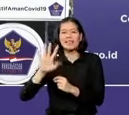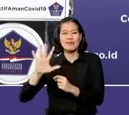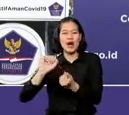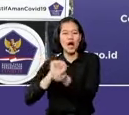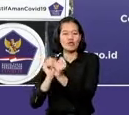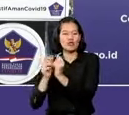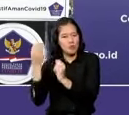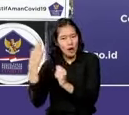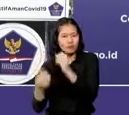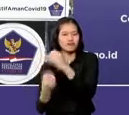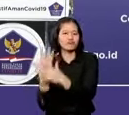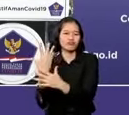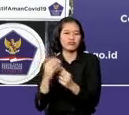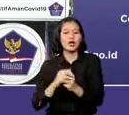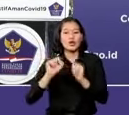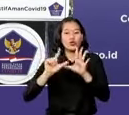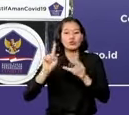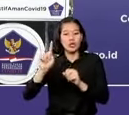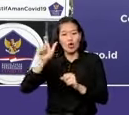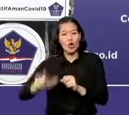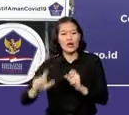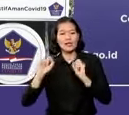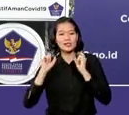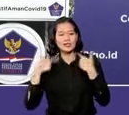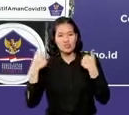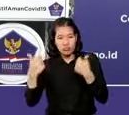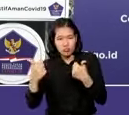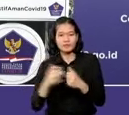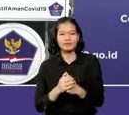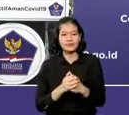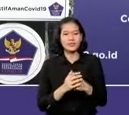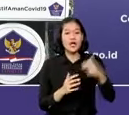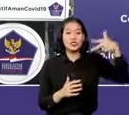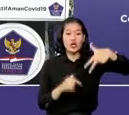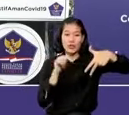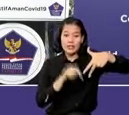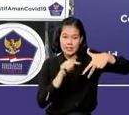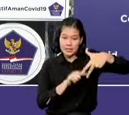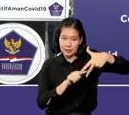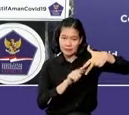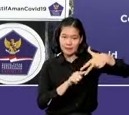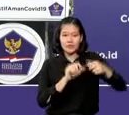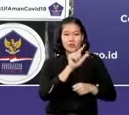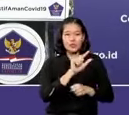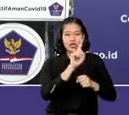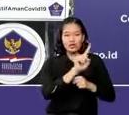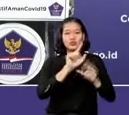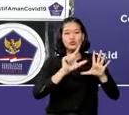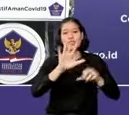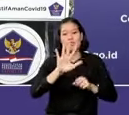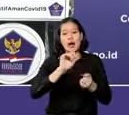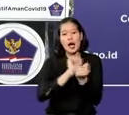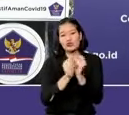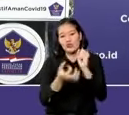baru dan 71 sembuh. Sulawesi Selatan 175 kasus baru